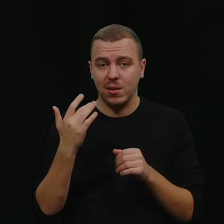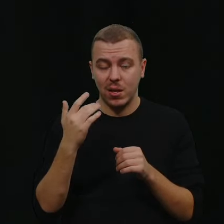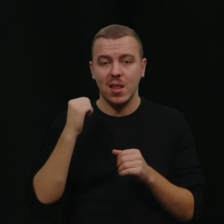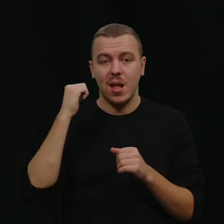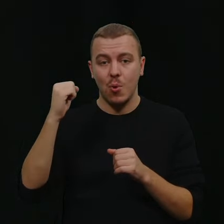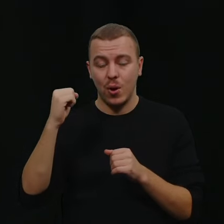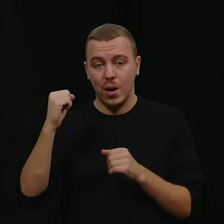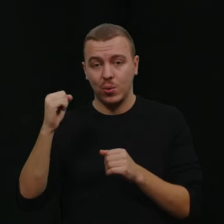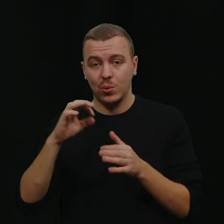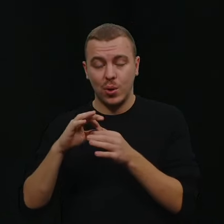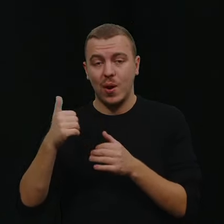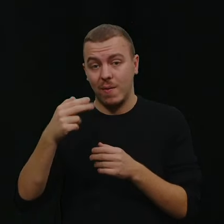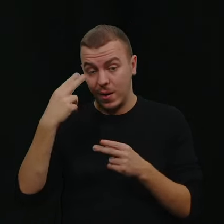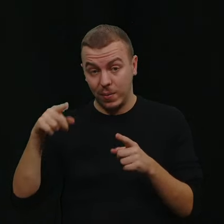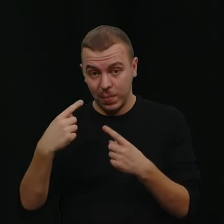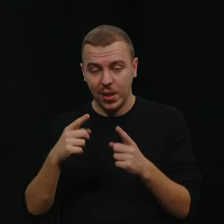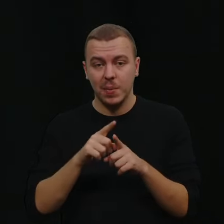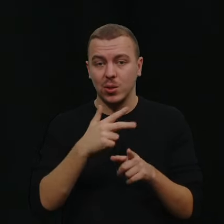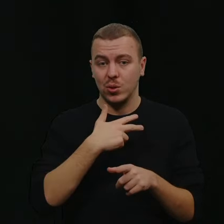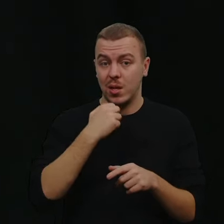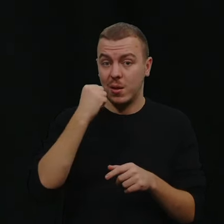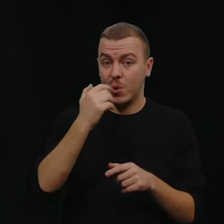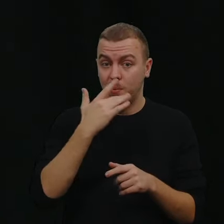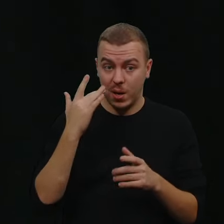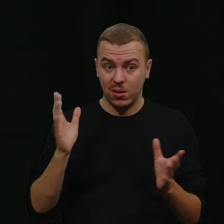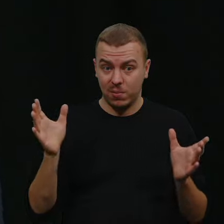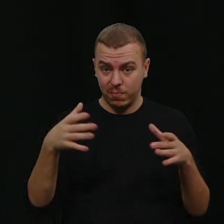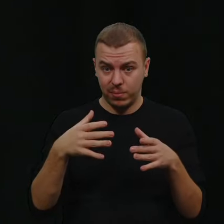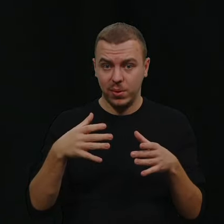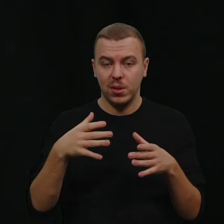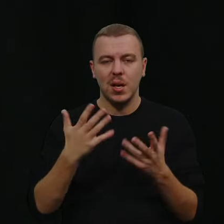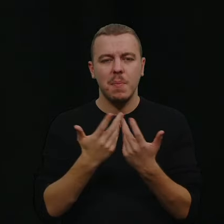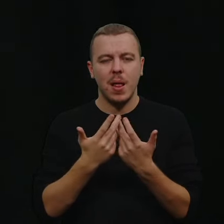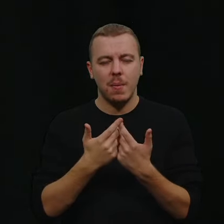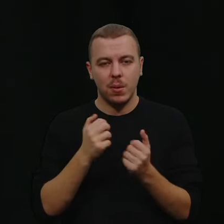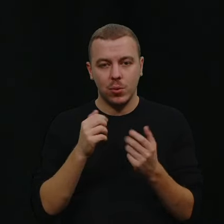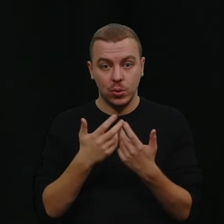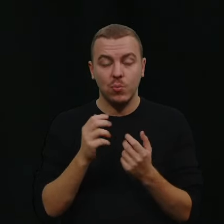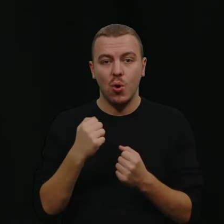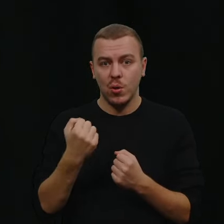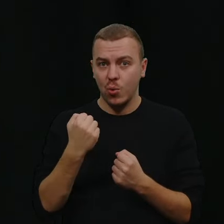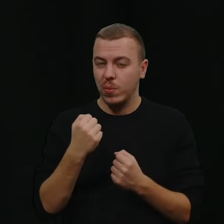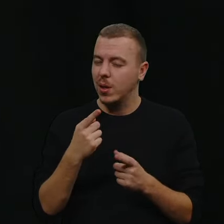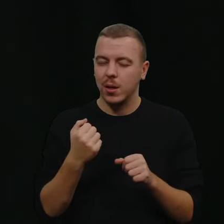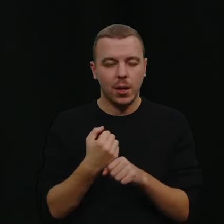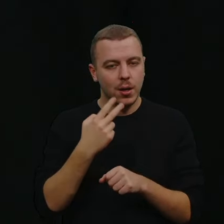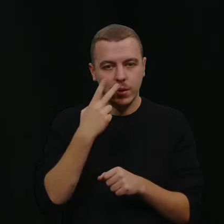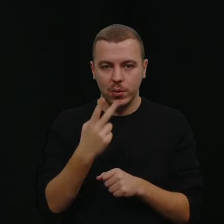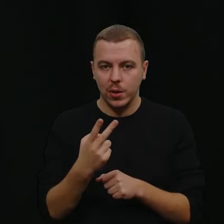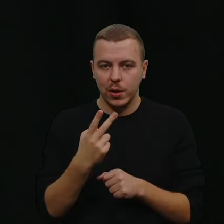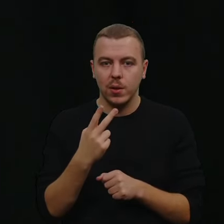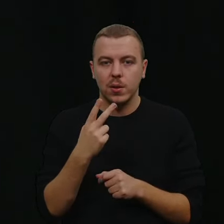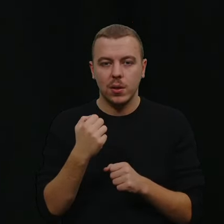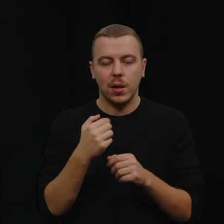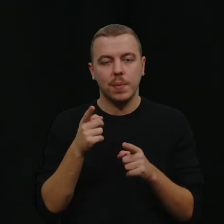Demokratų sąjungos vardan Lietuvos ir socialdemokratų partija, skaičiuojant matematiškai, galėtų sudaryti daugumą. Tai turi būti arba tam tikri